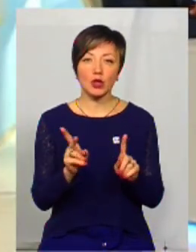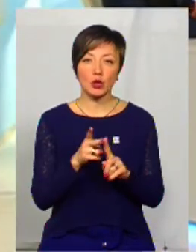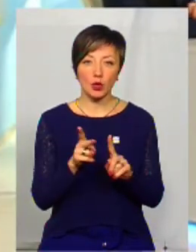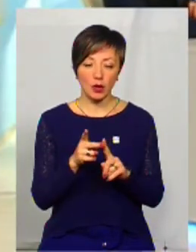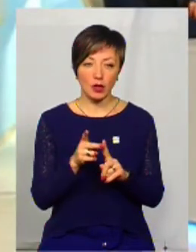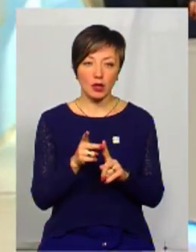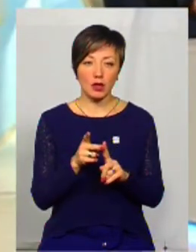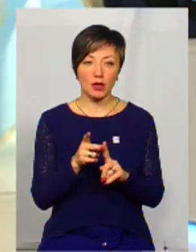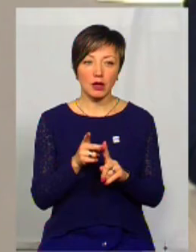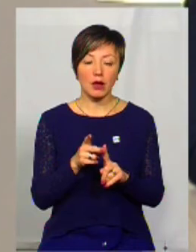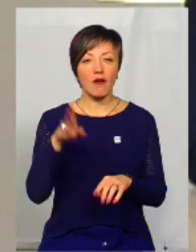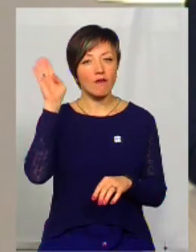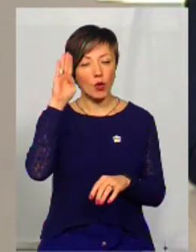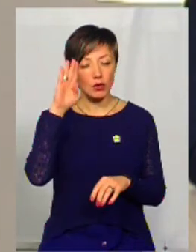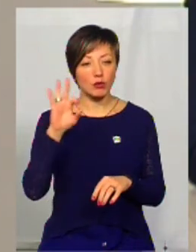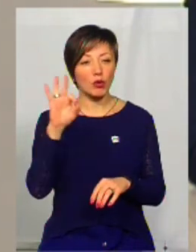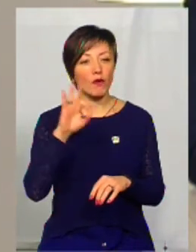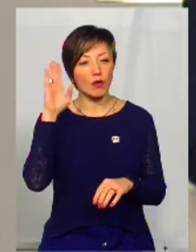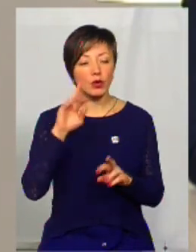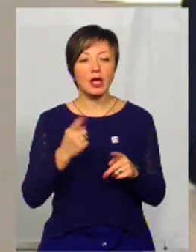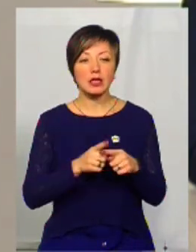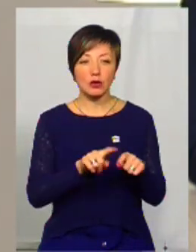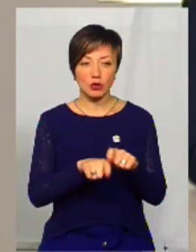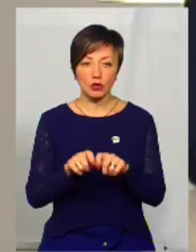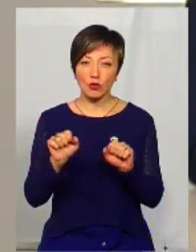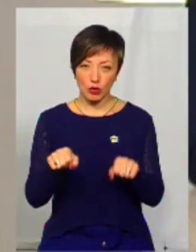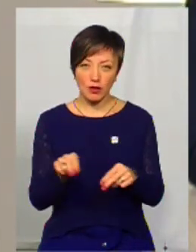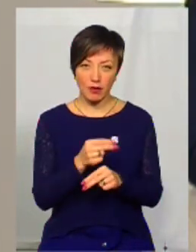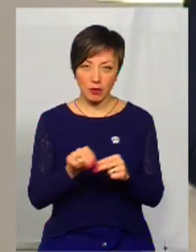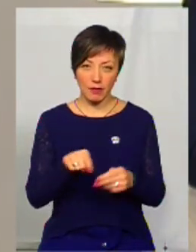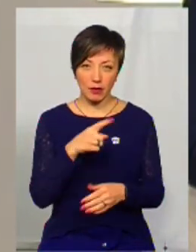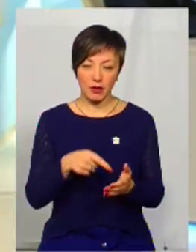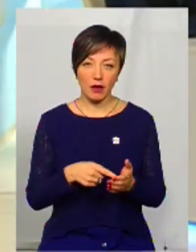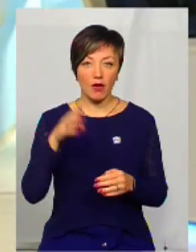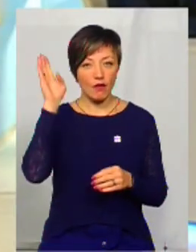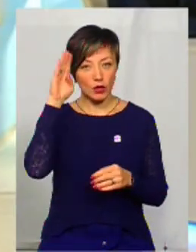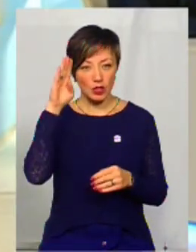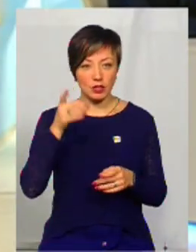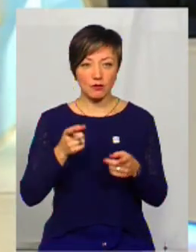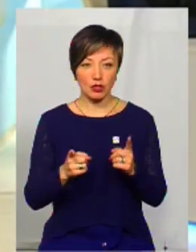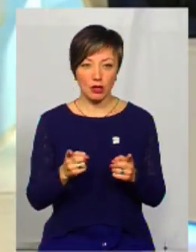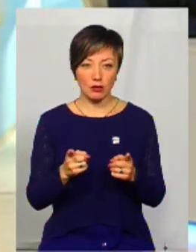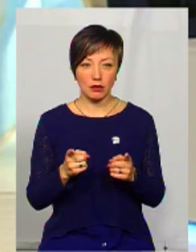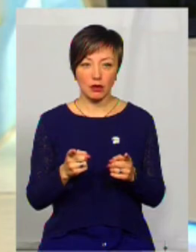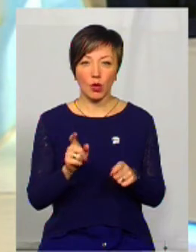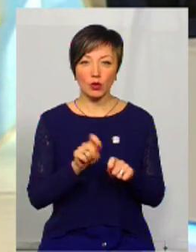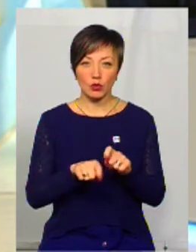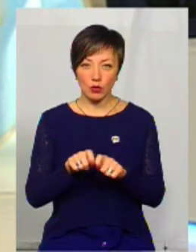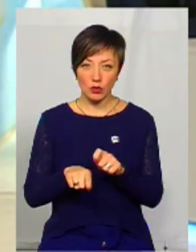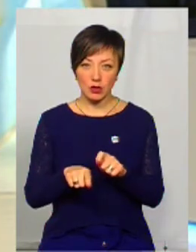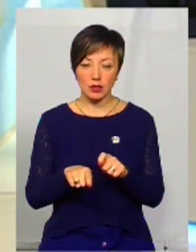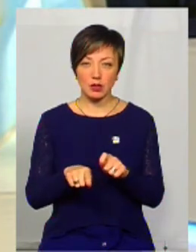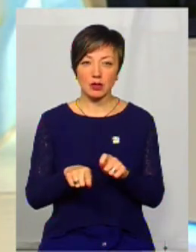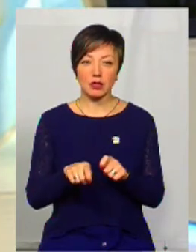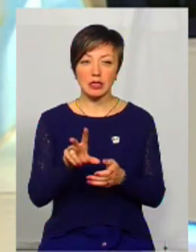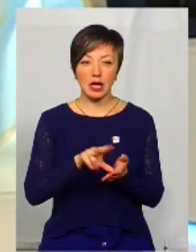другий коментар на рахунок води. Як це контролюється і чи можна це виправити? Водичка, звичайно, контролюється також,